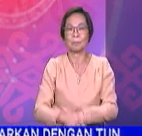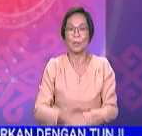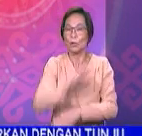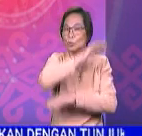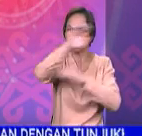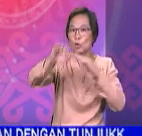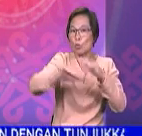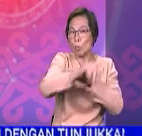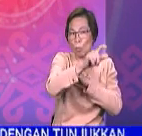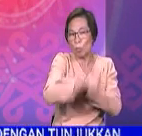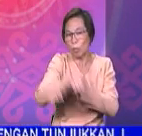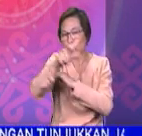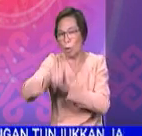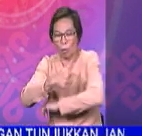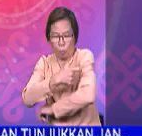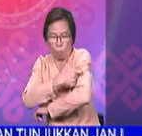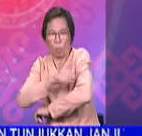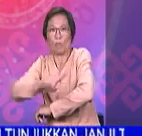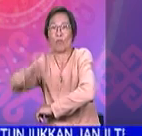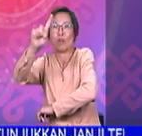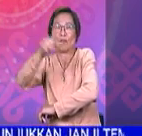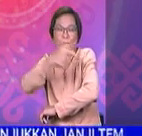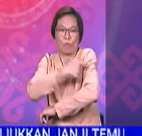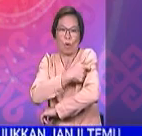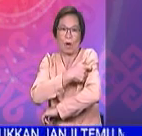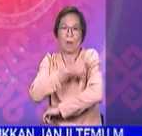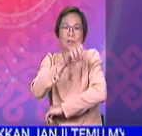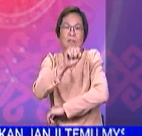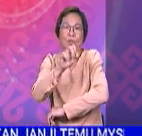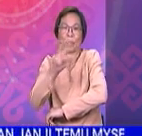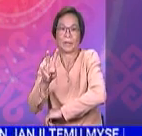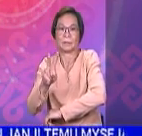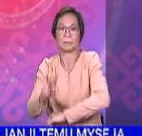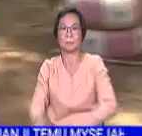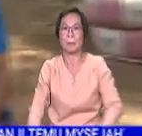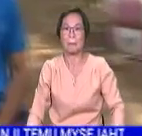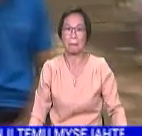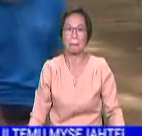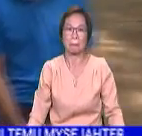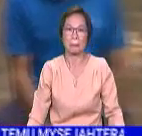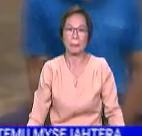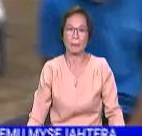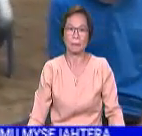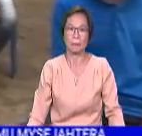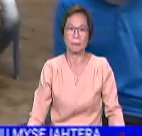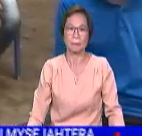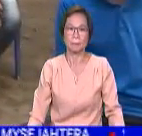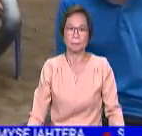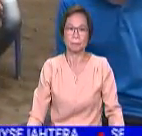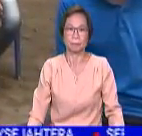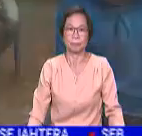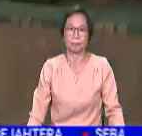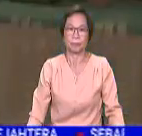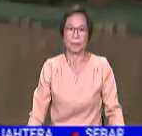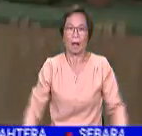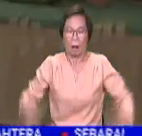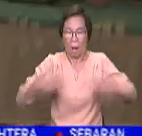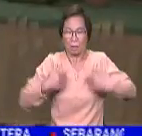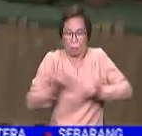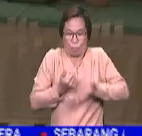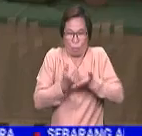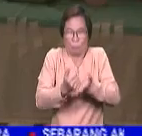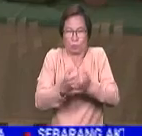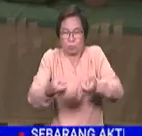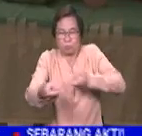kesemua Mereka menerima do swap pertama vaksin jenis Shinobi Hai sahabat Hai turut